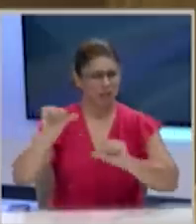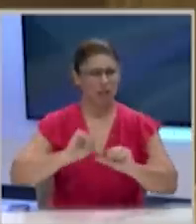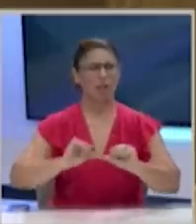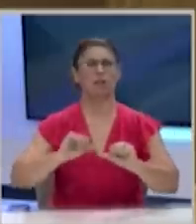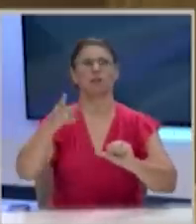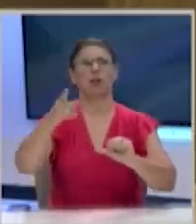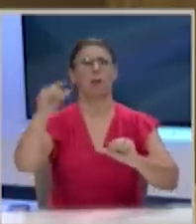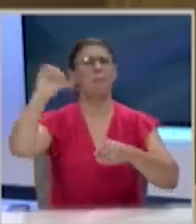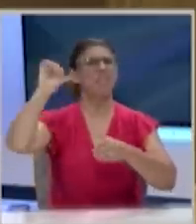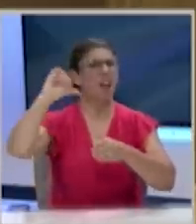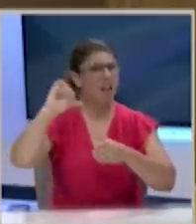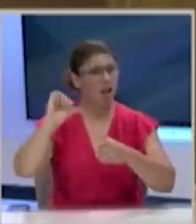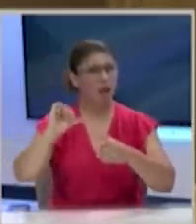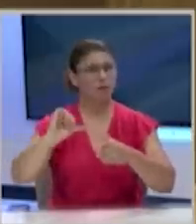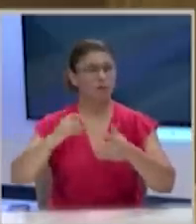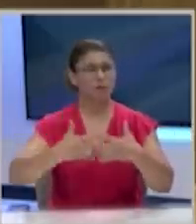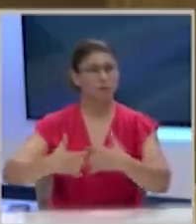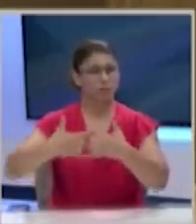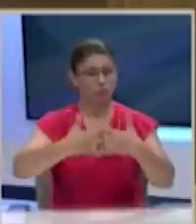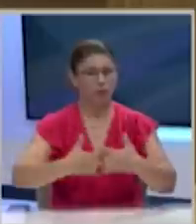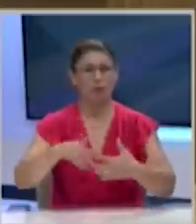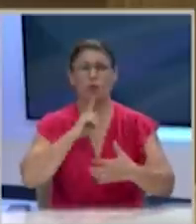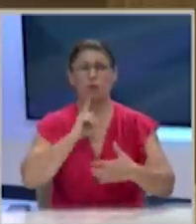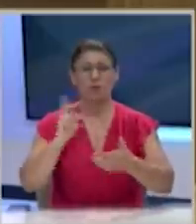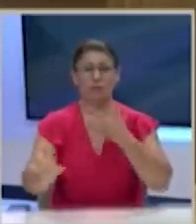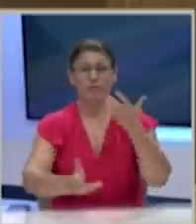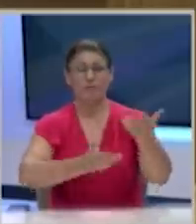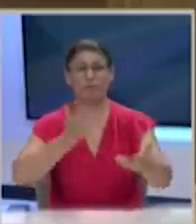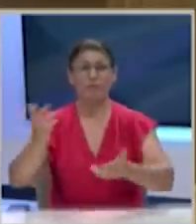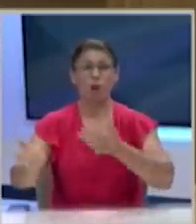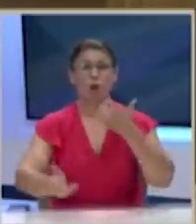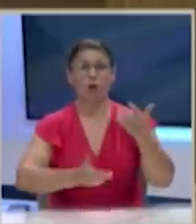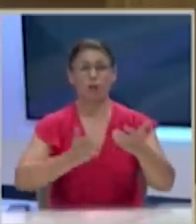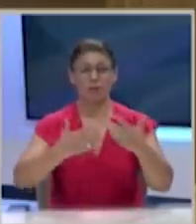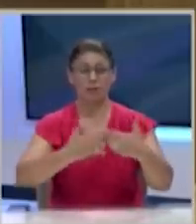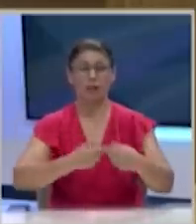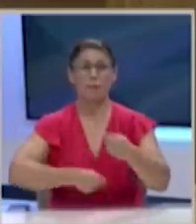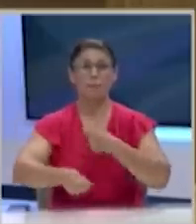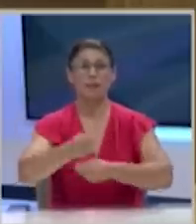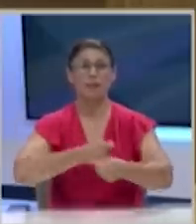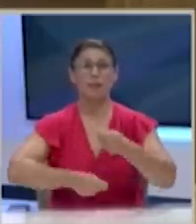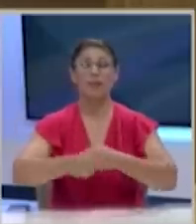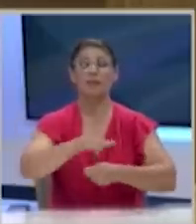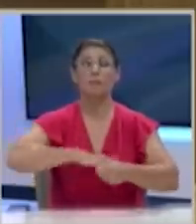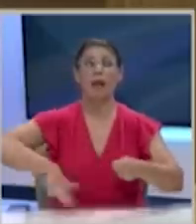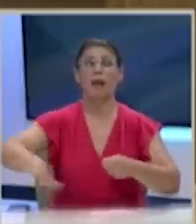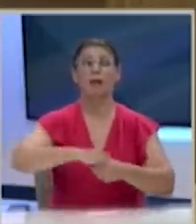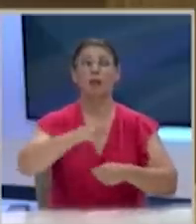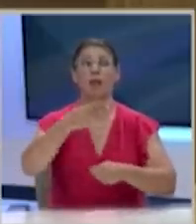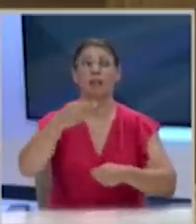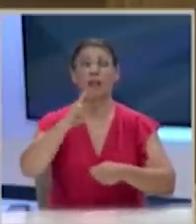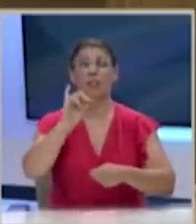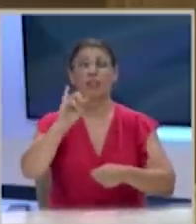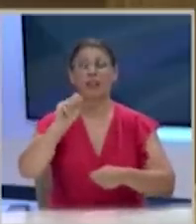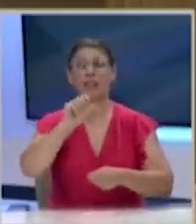δηληστήρια κλπ. Όπως είδαμε και τις φλόγες να καίγουν επιχειρήσεις στο Θριάσιο.